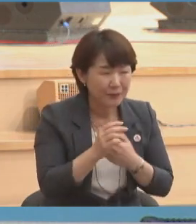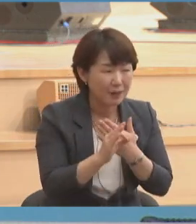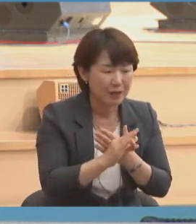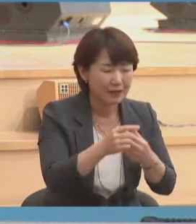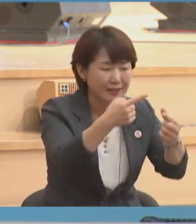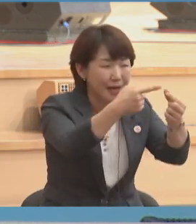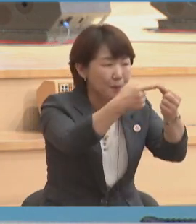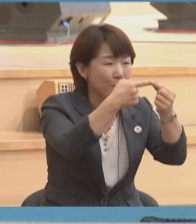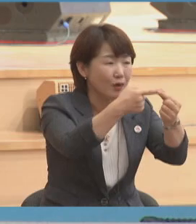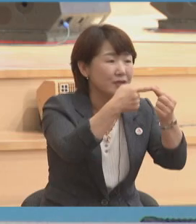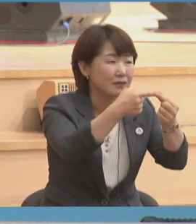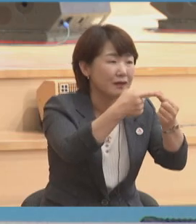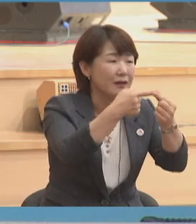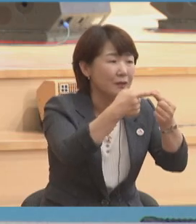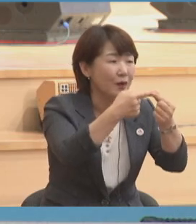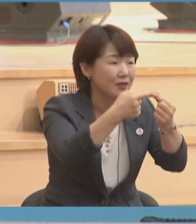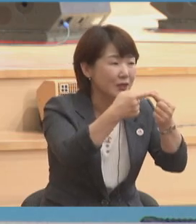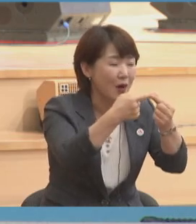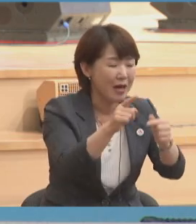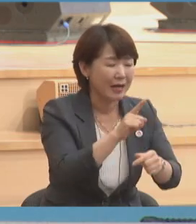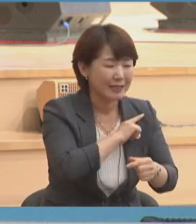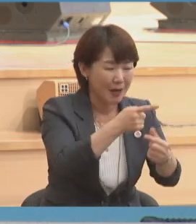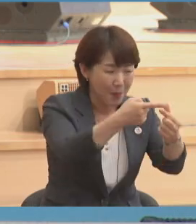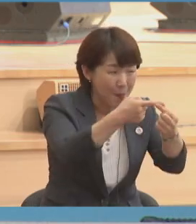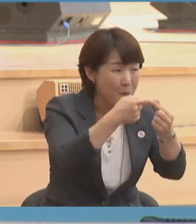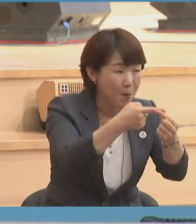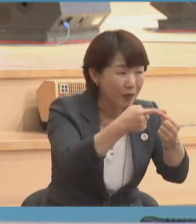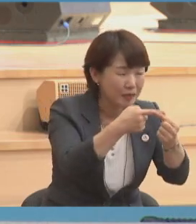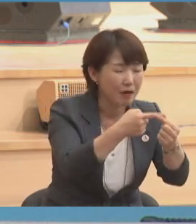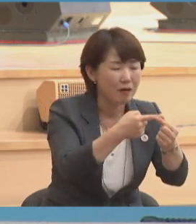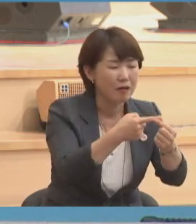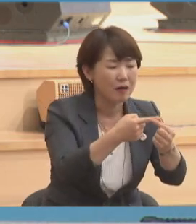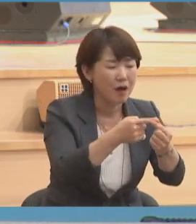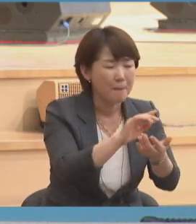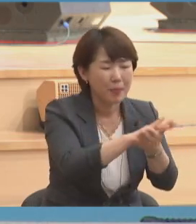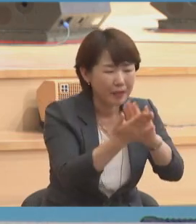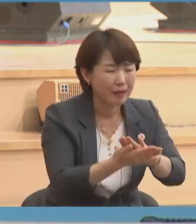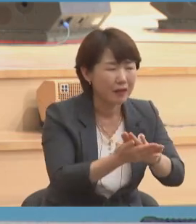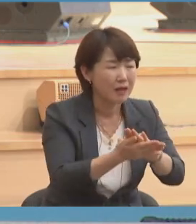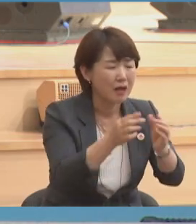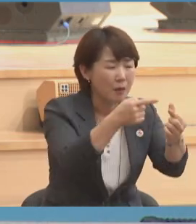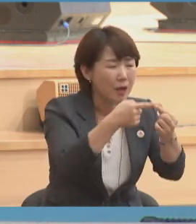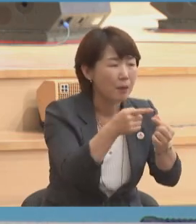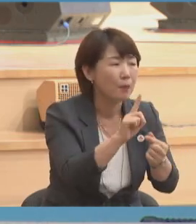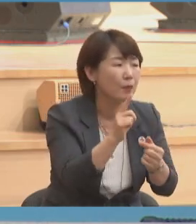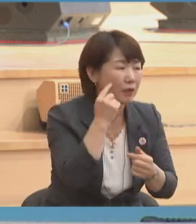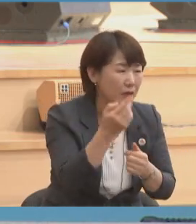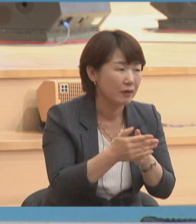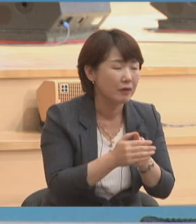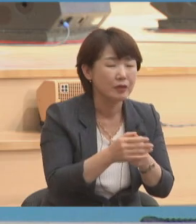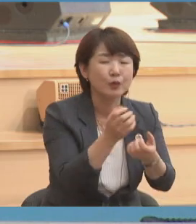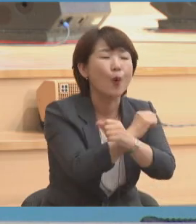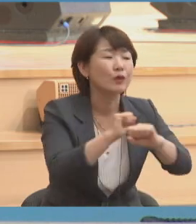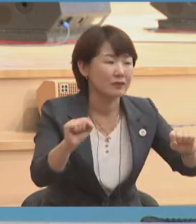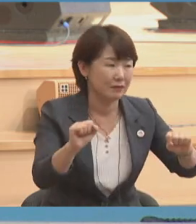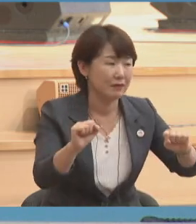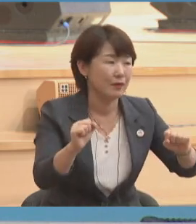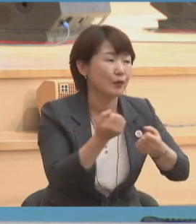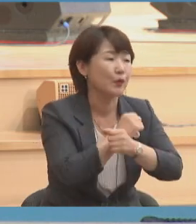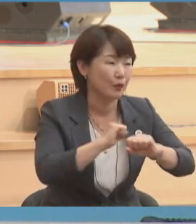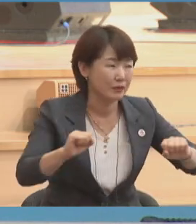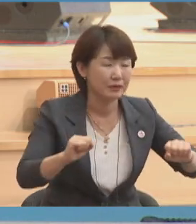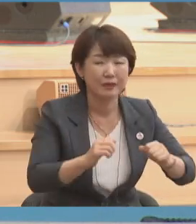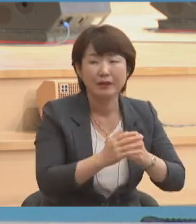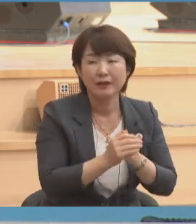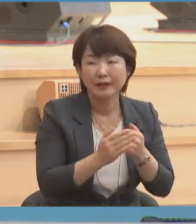먼저 계속적으로 나타나야 될 그 레디컬 영역이 뭐냐, 체인지의 영역이 뭐냐, 용서인 거죠. 그래서 5장 1절에